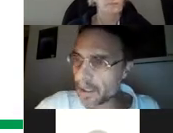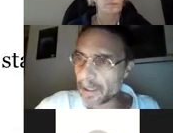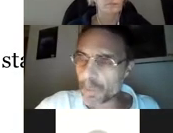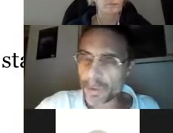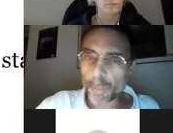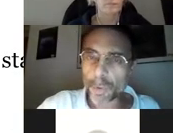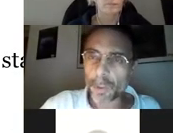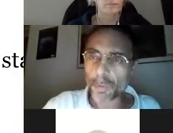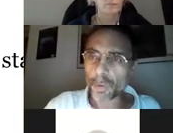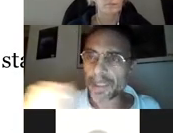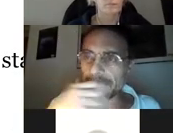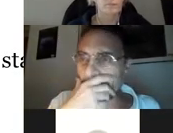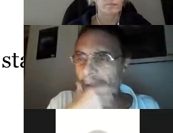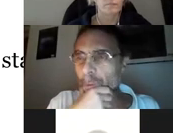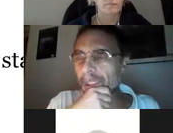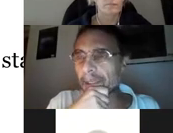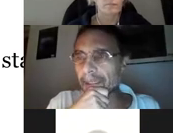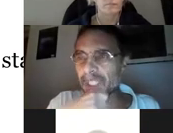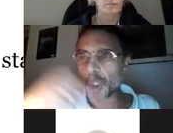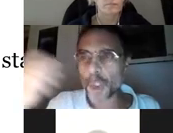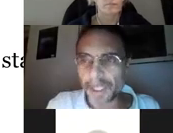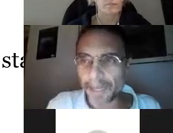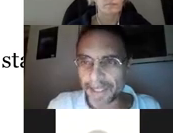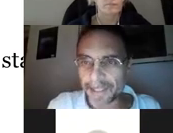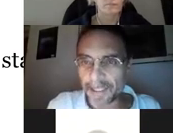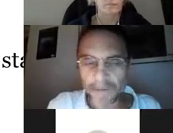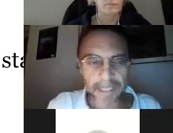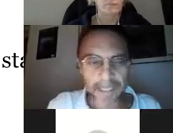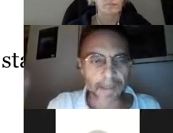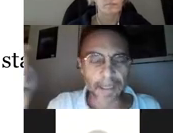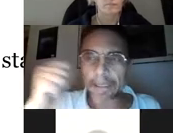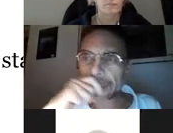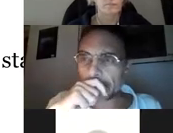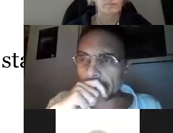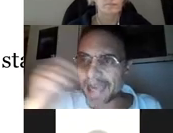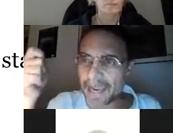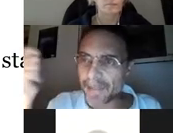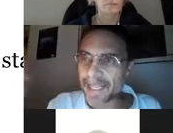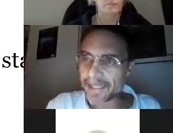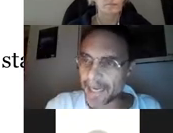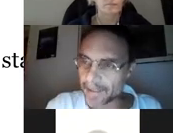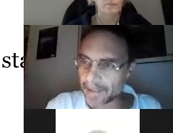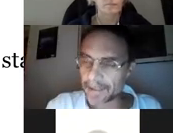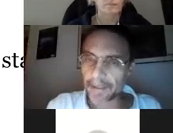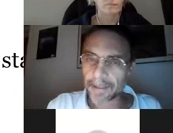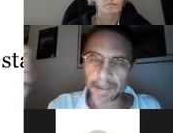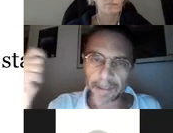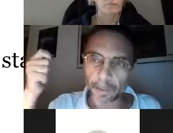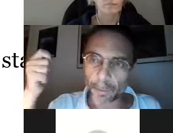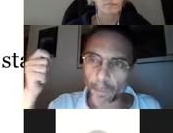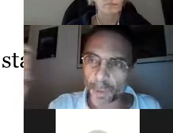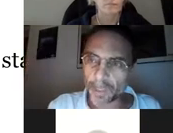le nostre istituzioni non sono state in grado di incidere in maniera significativa, né in maniera diretta,